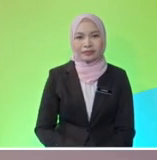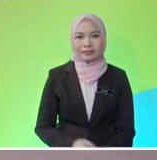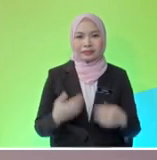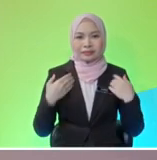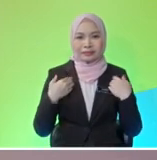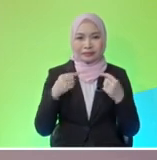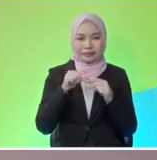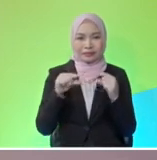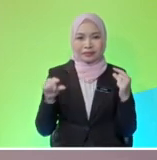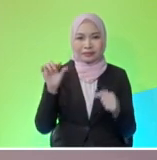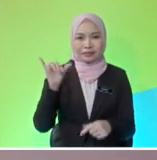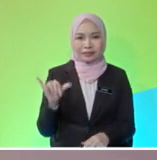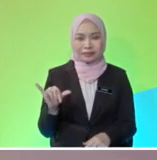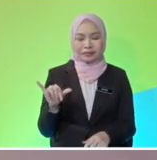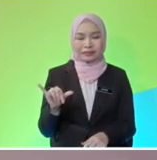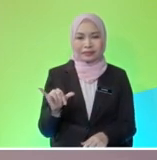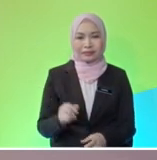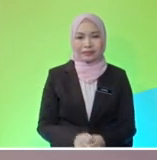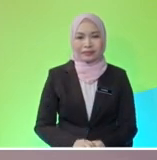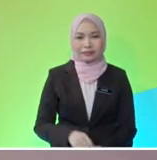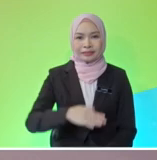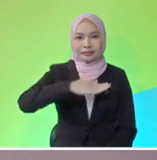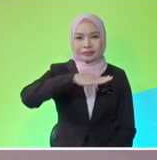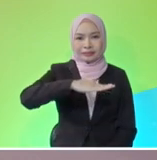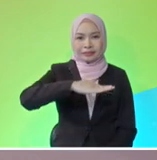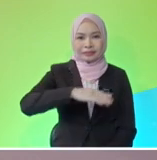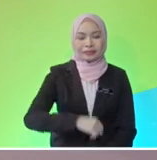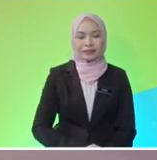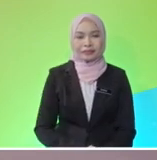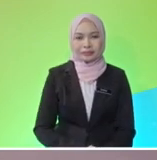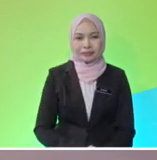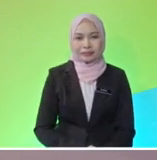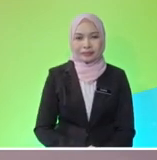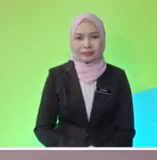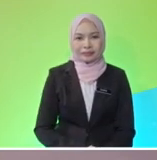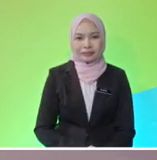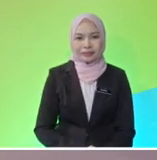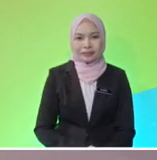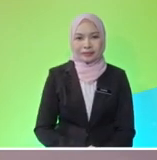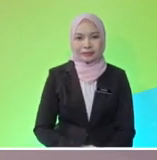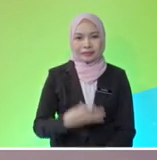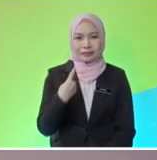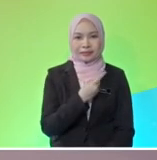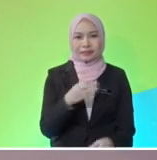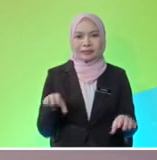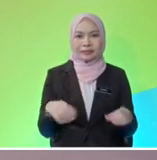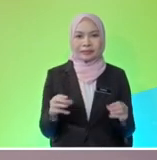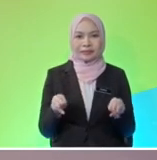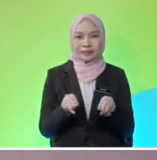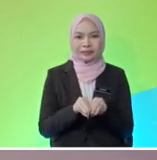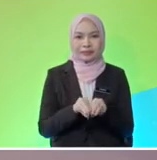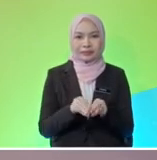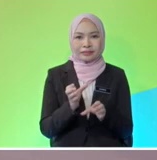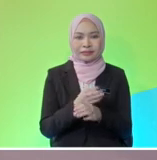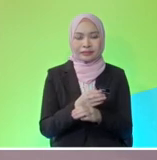garisan yang melintang dekat tengah-tengah dia sini. Kita buat macam bentuk